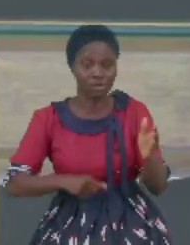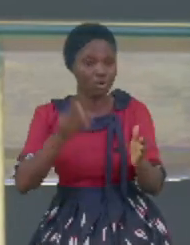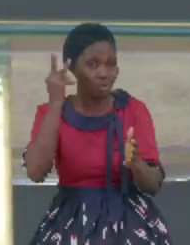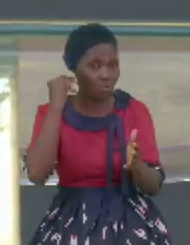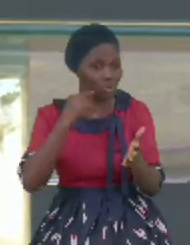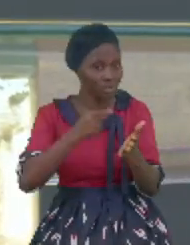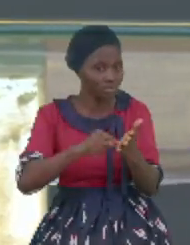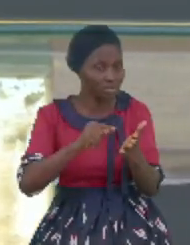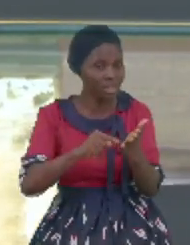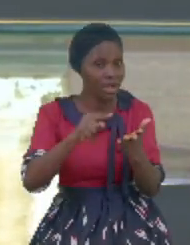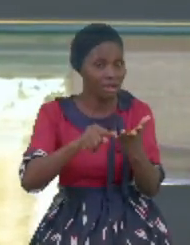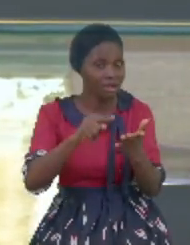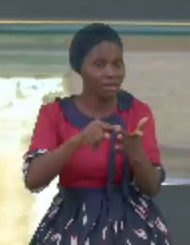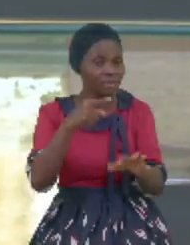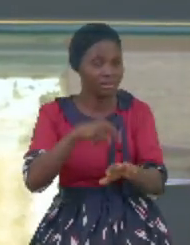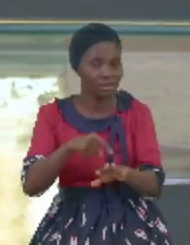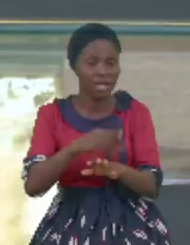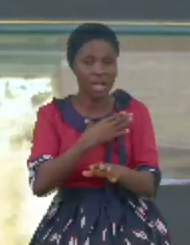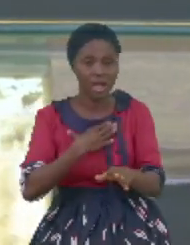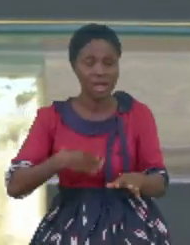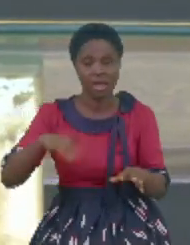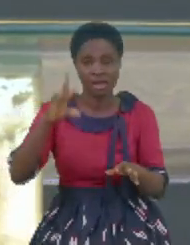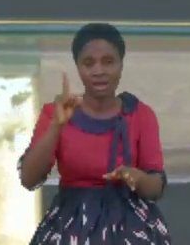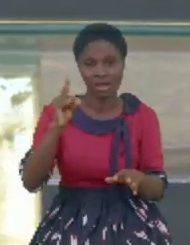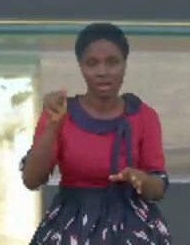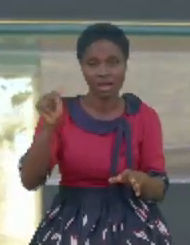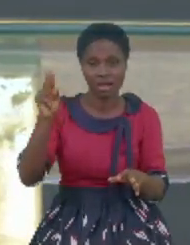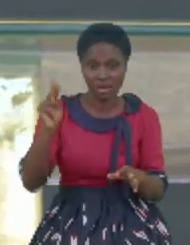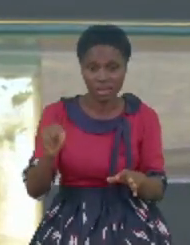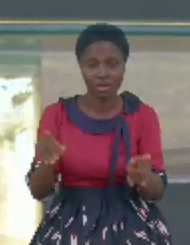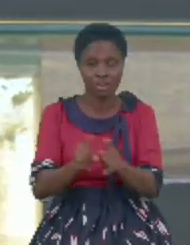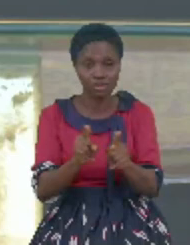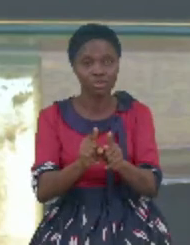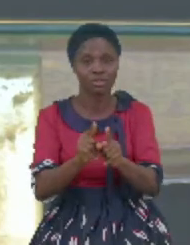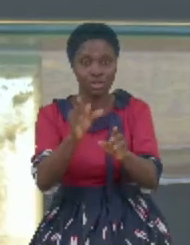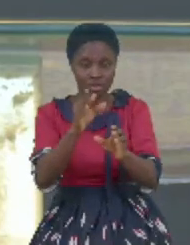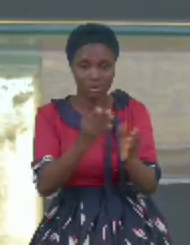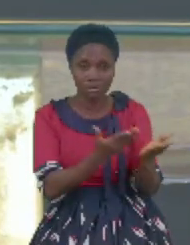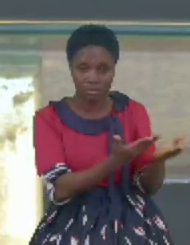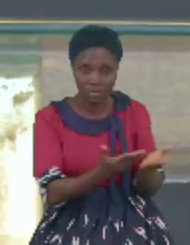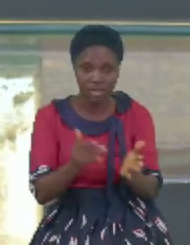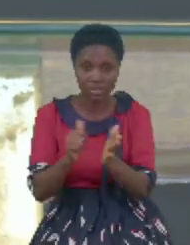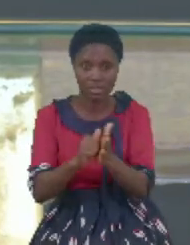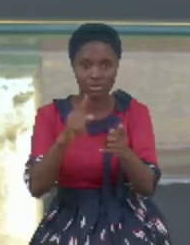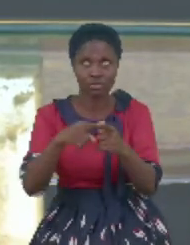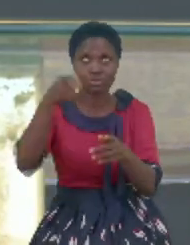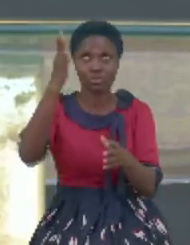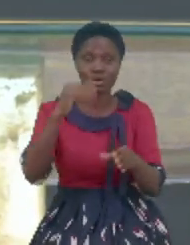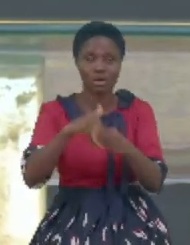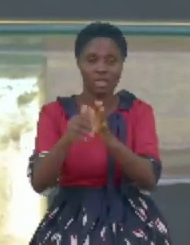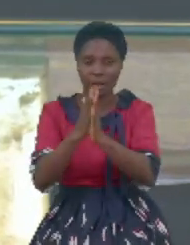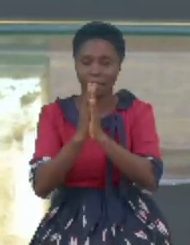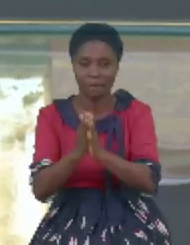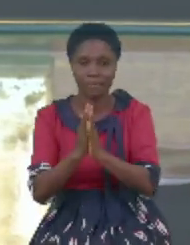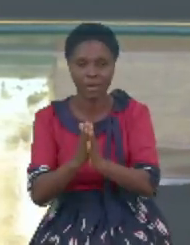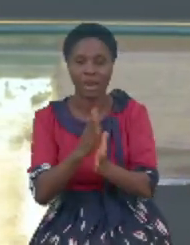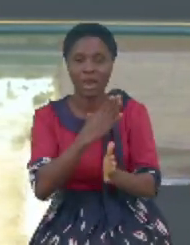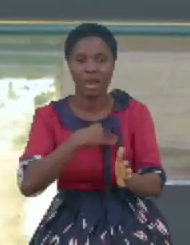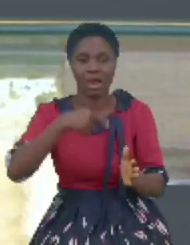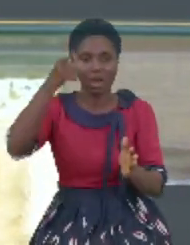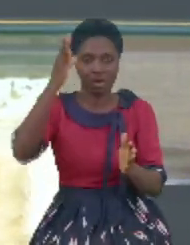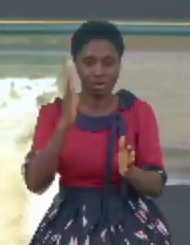Seigneur marquait le temps. Et Daniel lui a présenté cela en prière. Le Seigneur a réveillé l'esprit